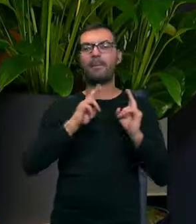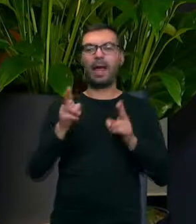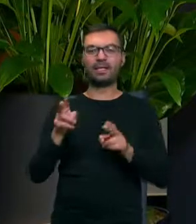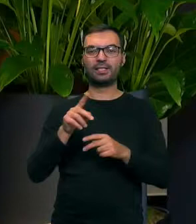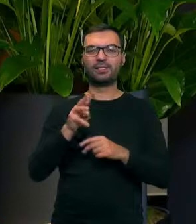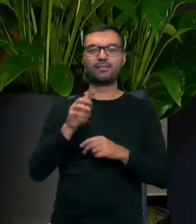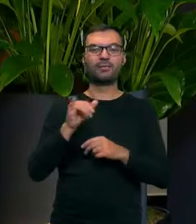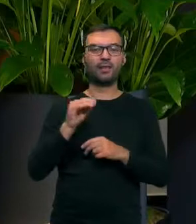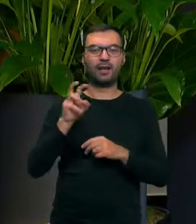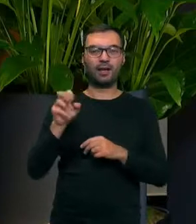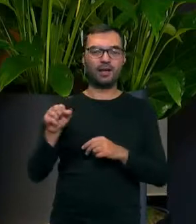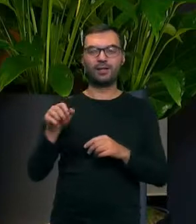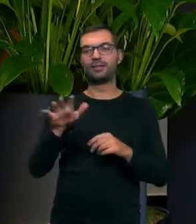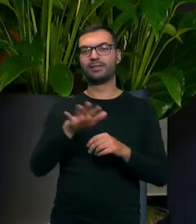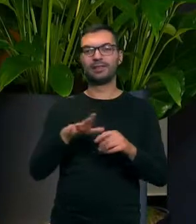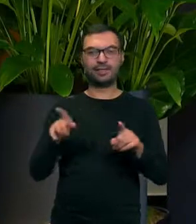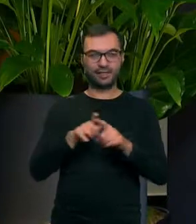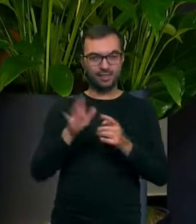takim miejscem